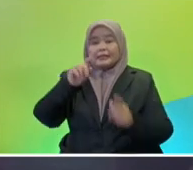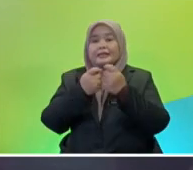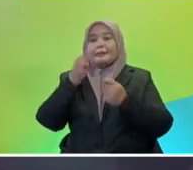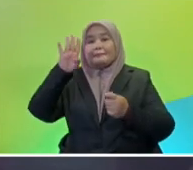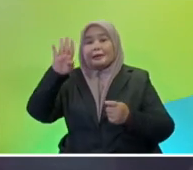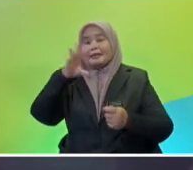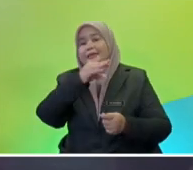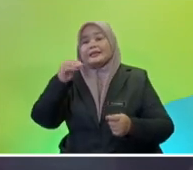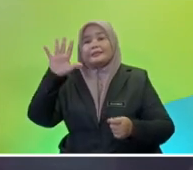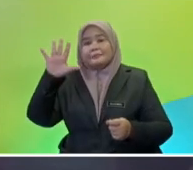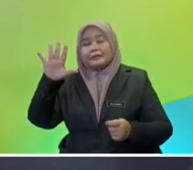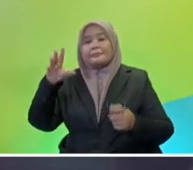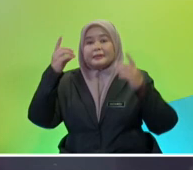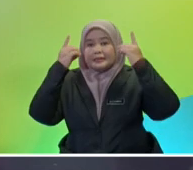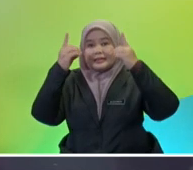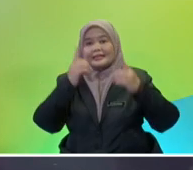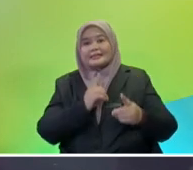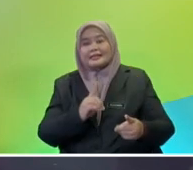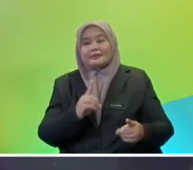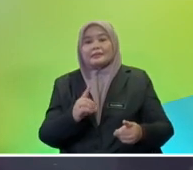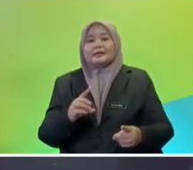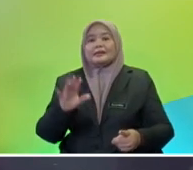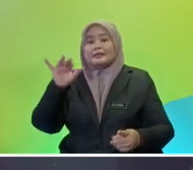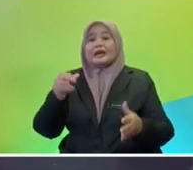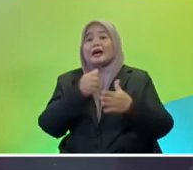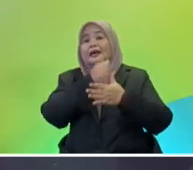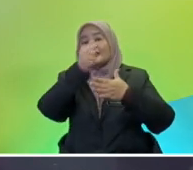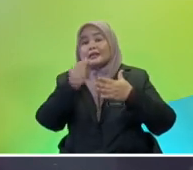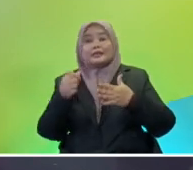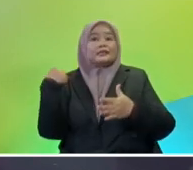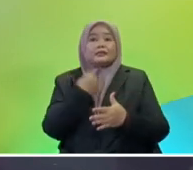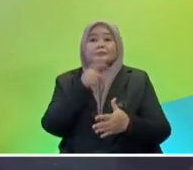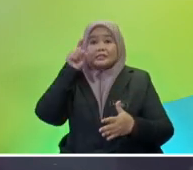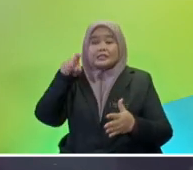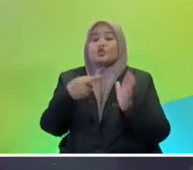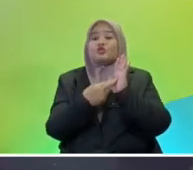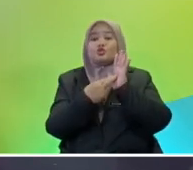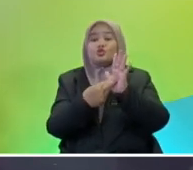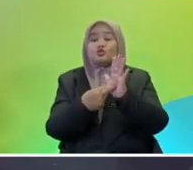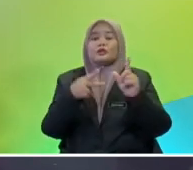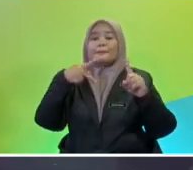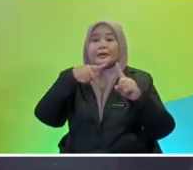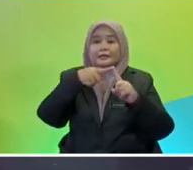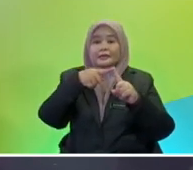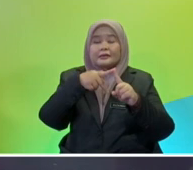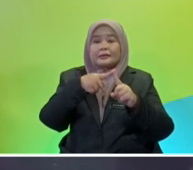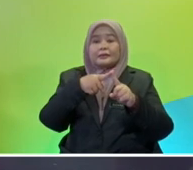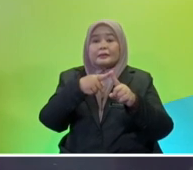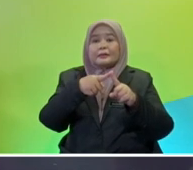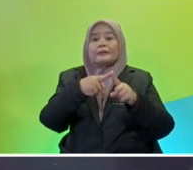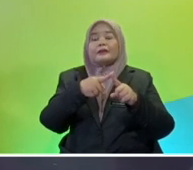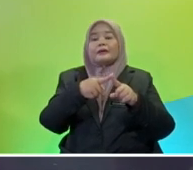4 dan tingkatan 5 pendidikan Islam soto yang terakhir kita perlu juga merujuk kepada panduan